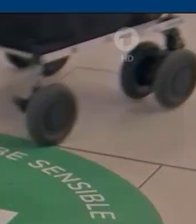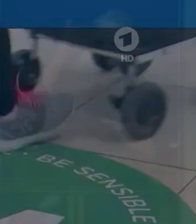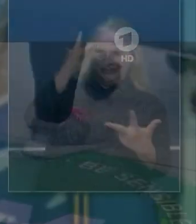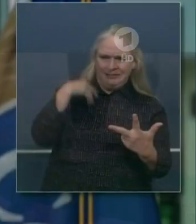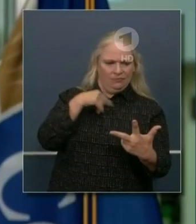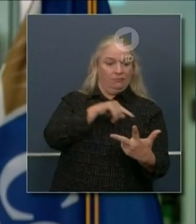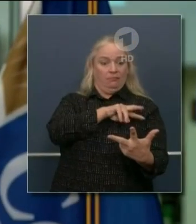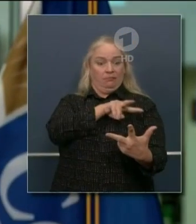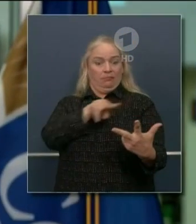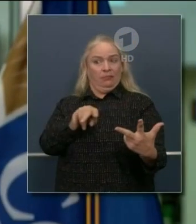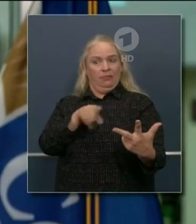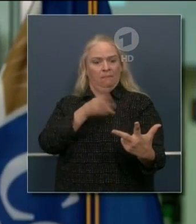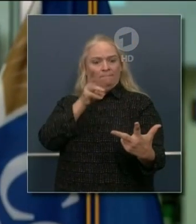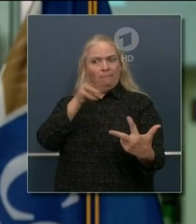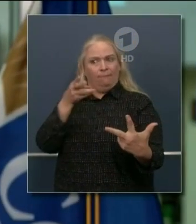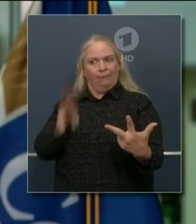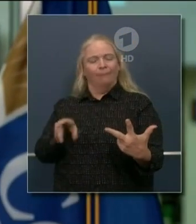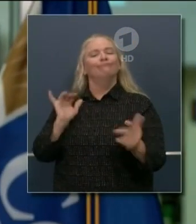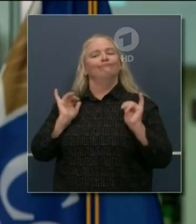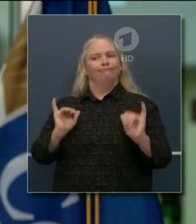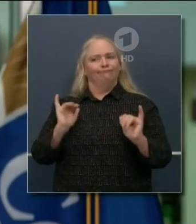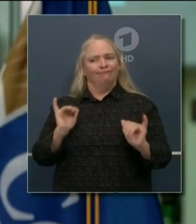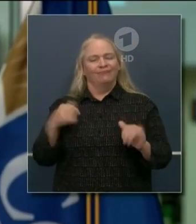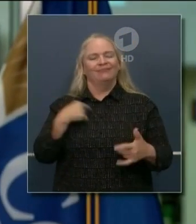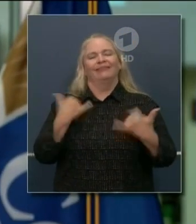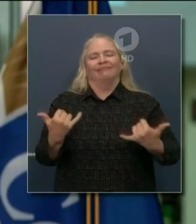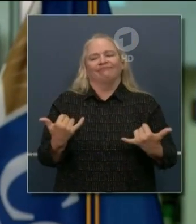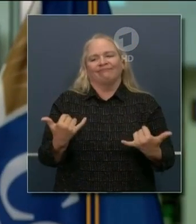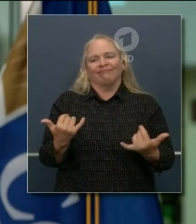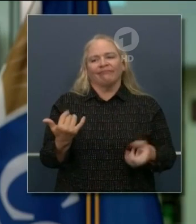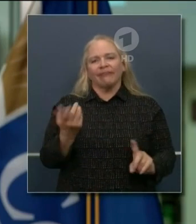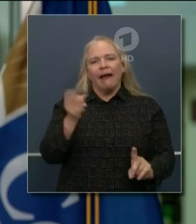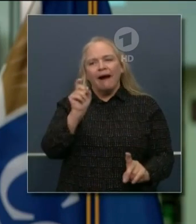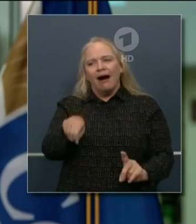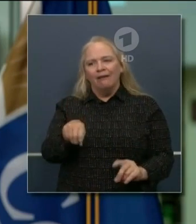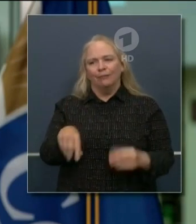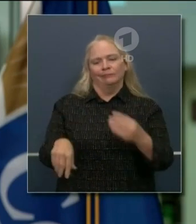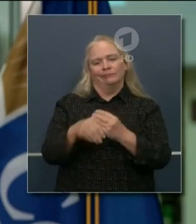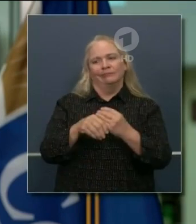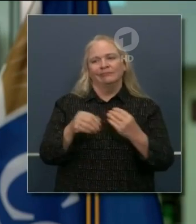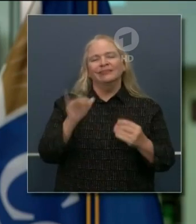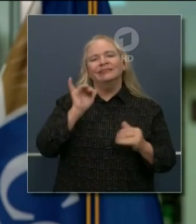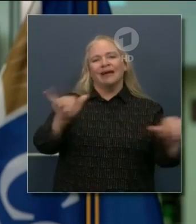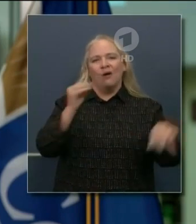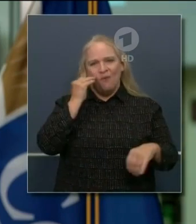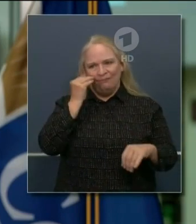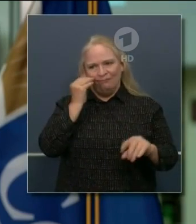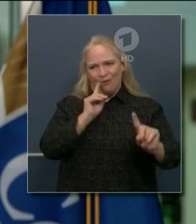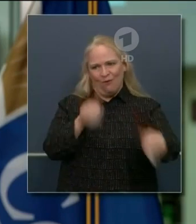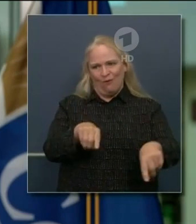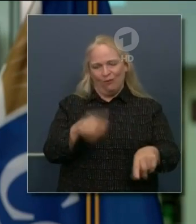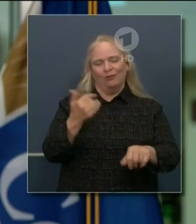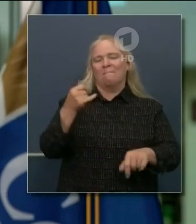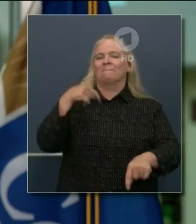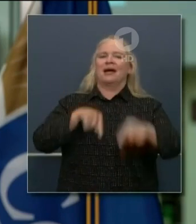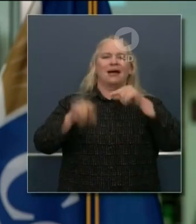Verkehrsmitteln. Kalifornien kappt Lockerungen der Corona-Auflagen. Gouverneur Newsom sagte, landesweit müssten Bars, Kinos,